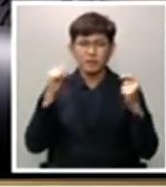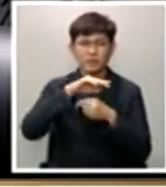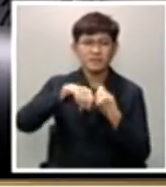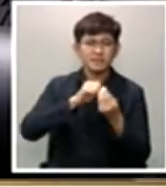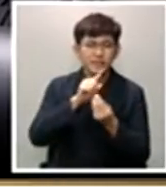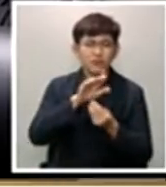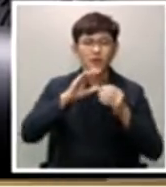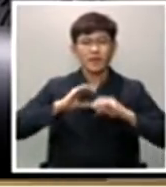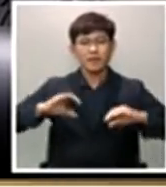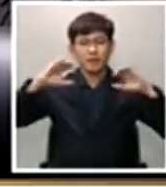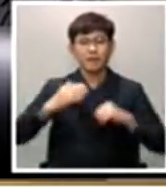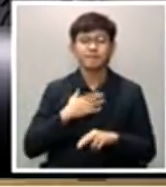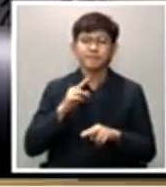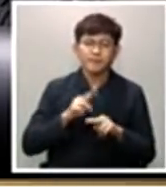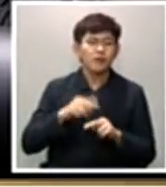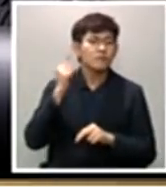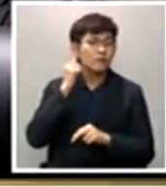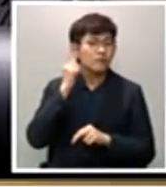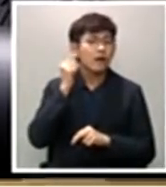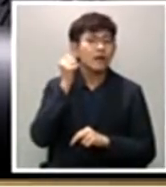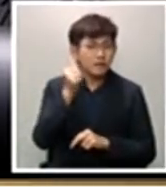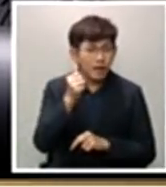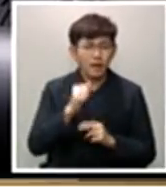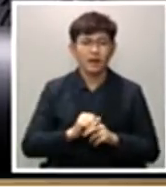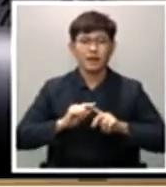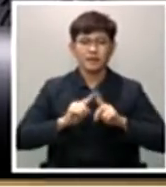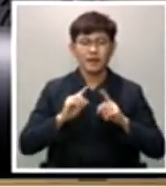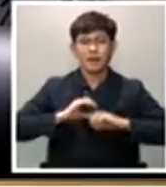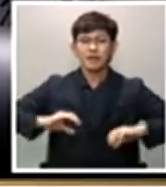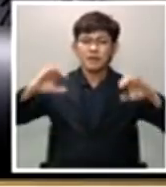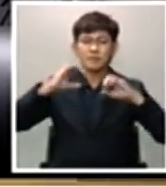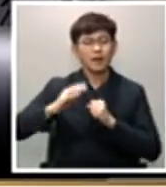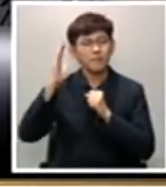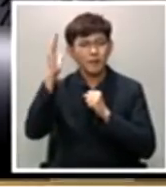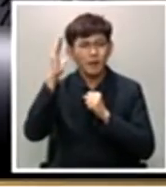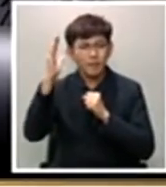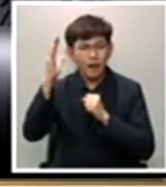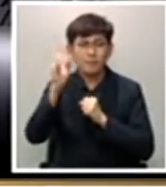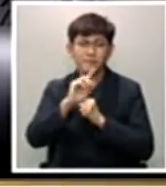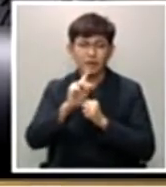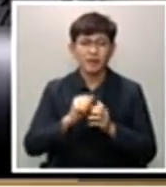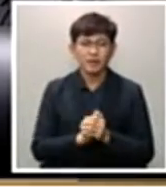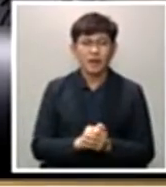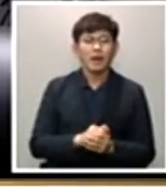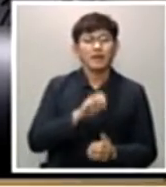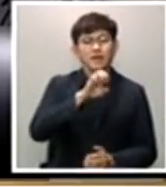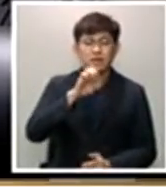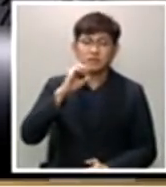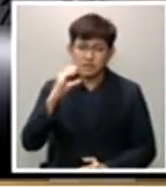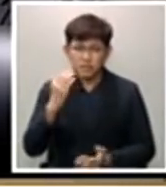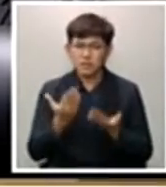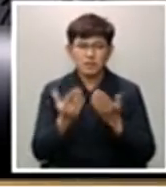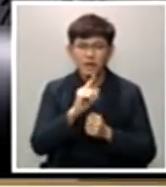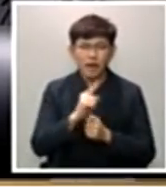ของรัฐบาลเรานั่งฟังกันได้แต่เวลารัฐบาลจะอธิบายน ่ าชวนฟังไม่ว่า EC เรากำลัง